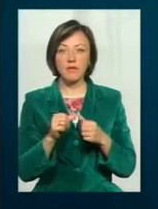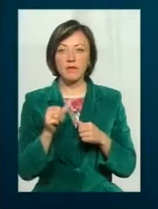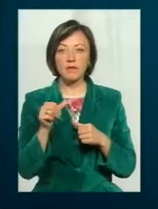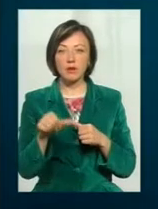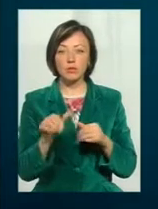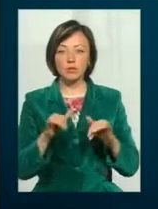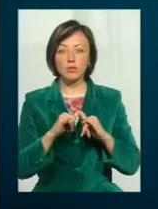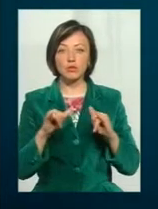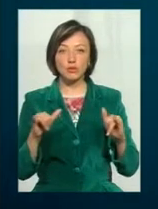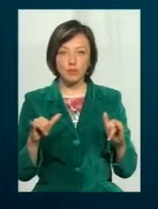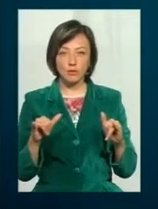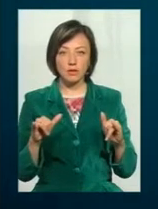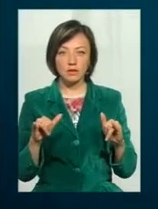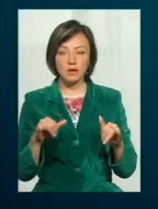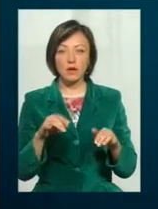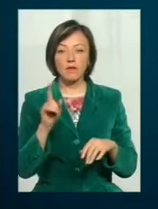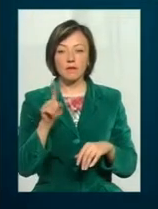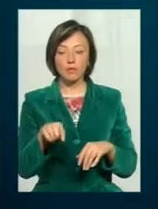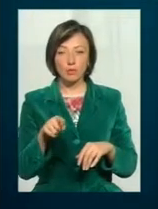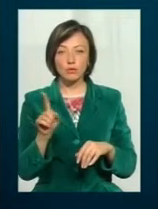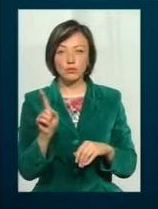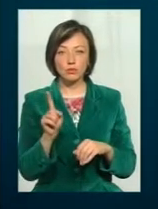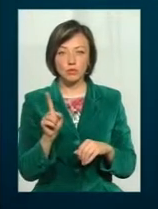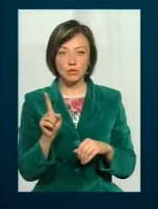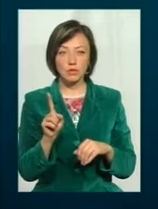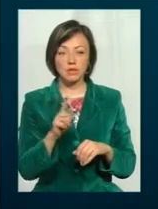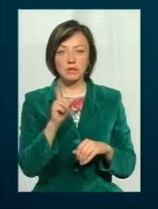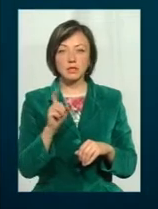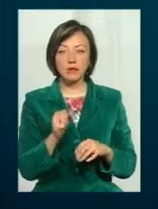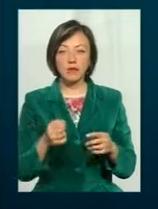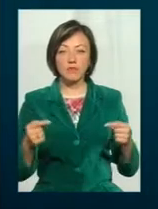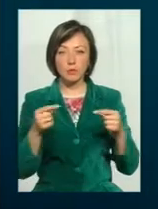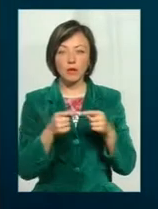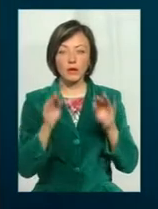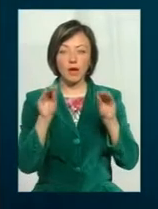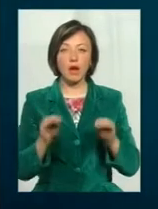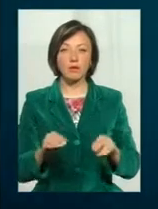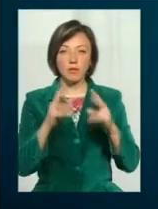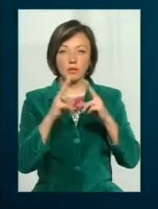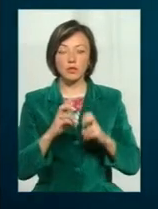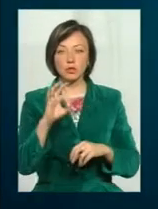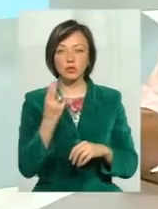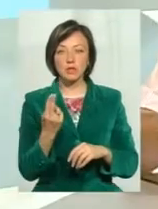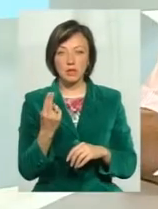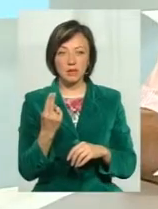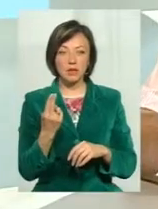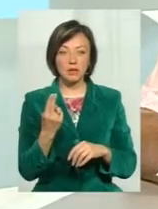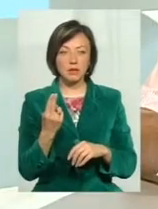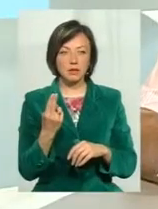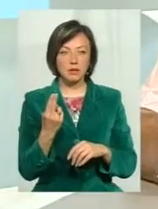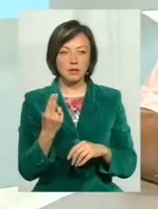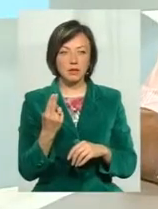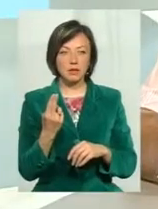будуть поширюватися в плані того, що за відповідними актами обстеження соціальних інспекторів